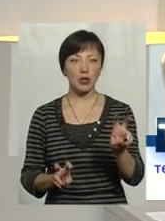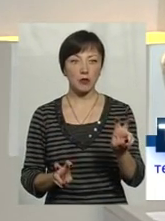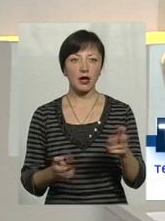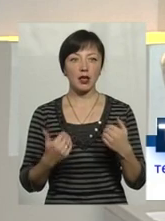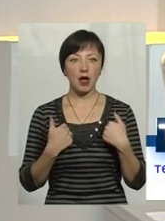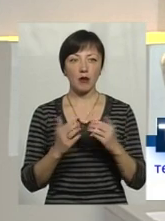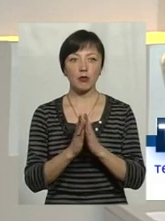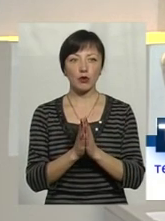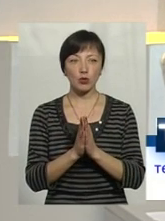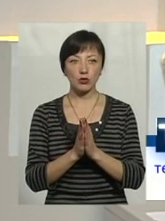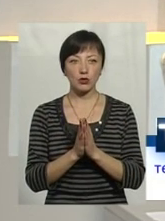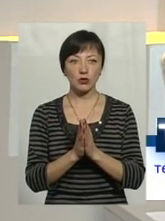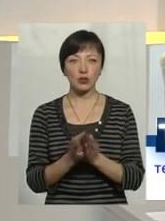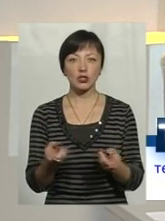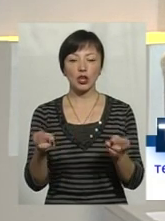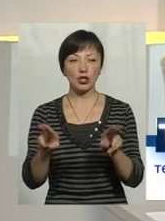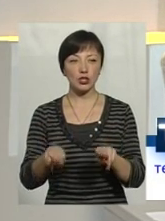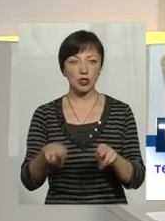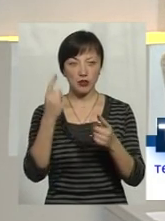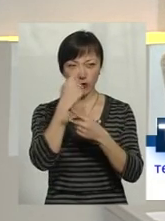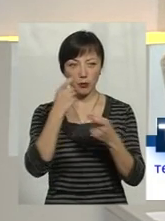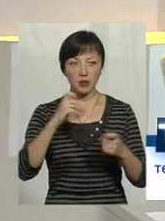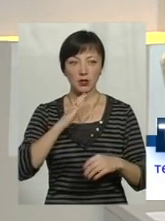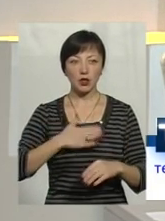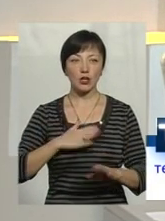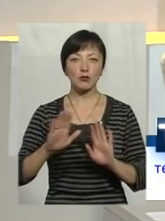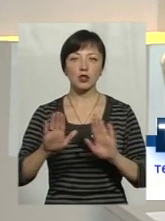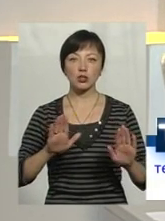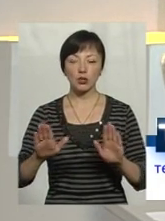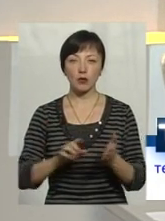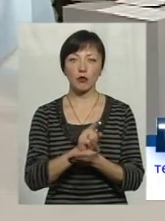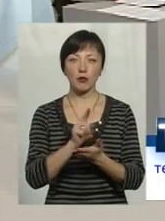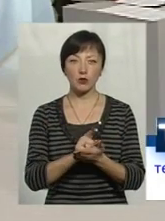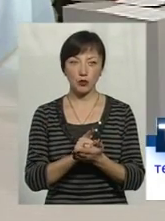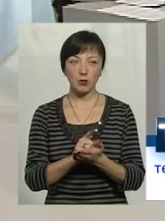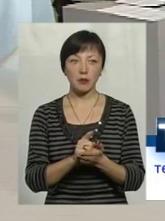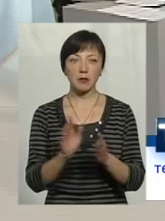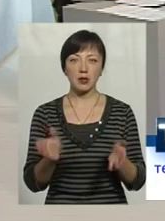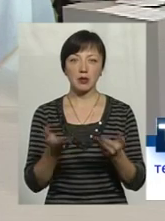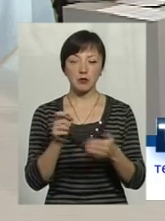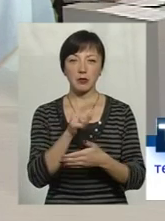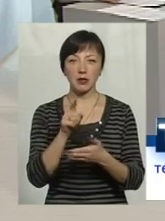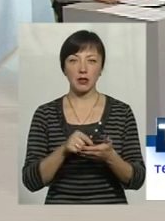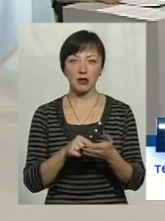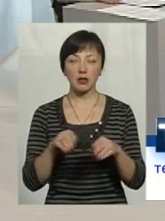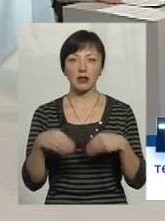Я прошу залишити інформацію нашим режисерам. Ми обов'язково піднімемо це питання.